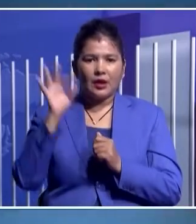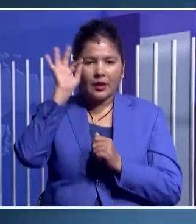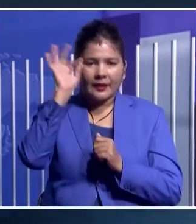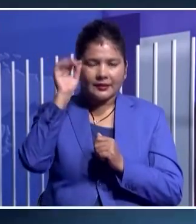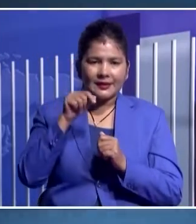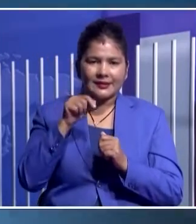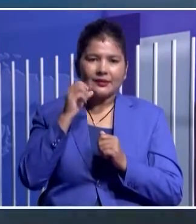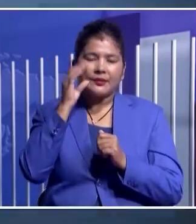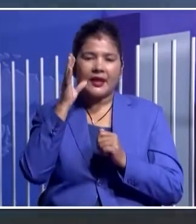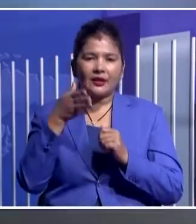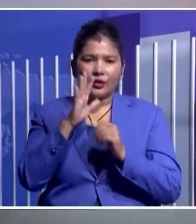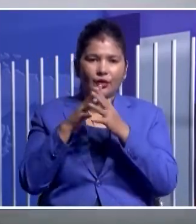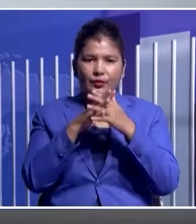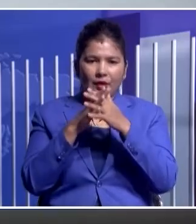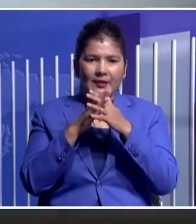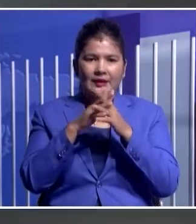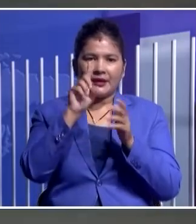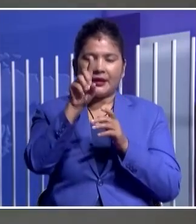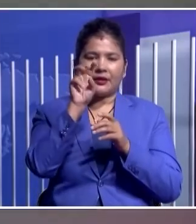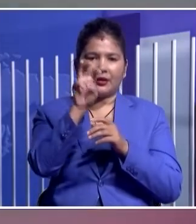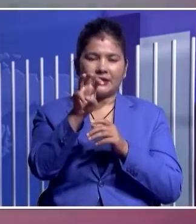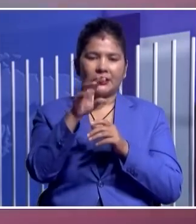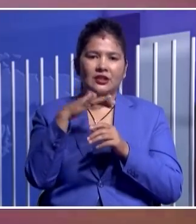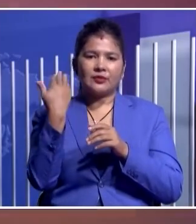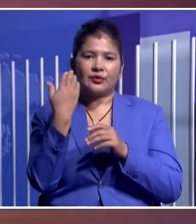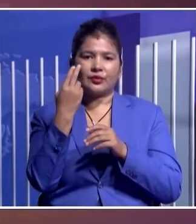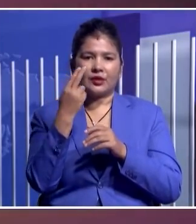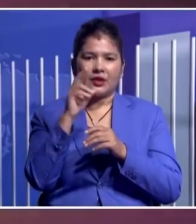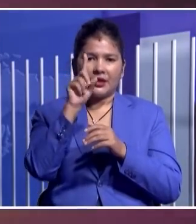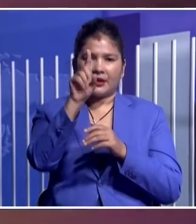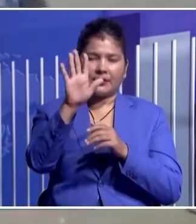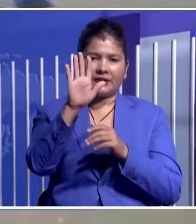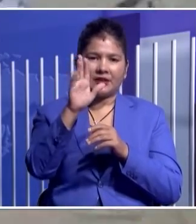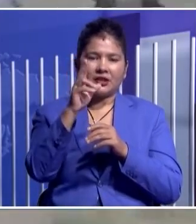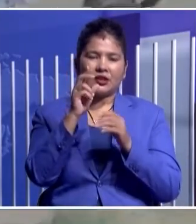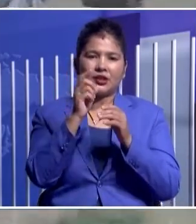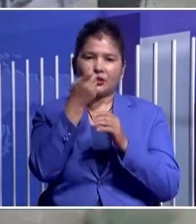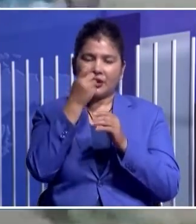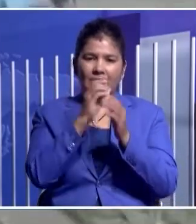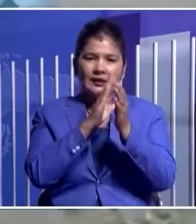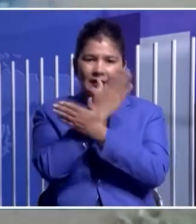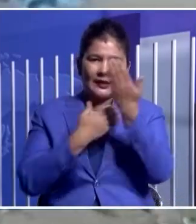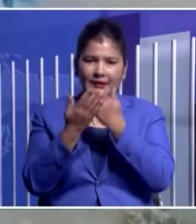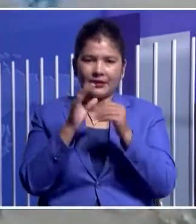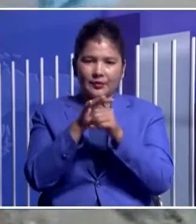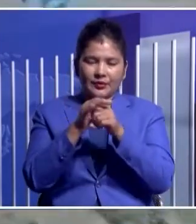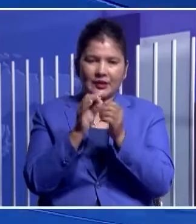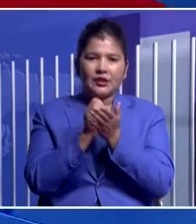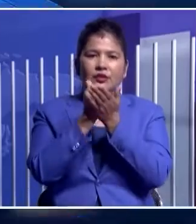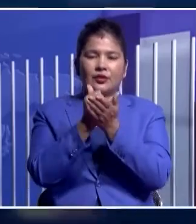अफगानिस्तानमा आज बिहान गएको भूकम्पमा परेर कम्तीमा 1,000 जनाको मृत्यु, 1,500 भन्दा बढी घाइते, घाइतेको उद्धार र व्यवस्थापनको काम